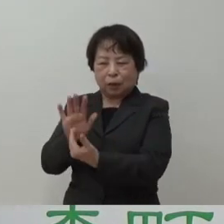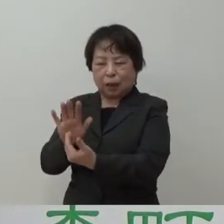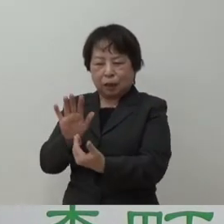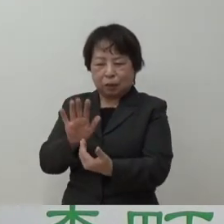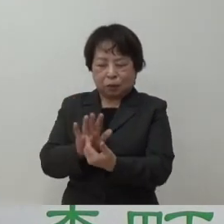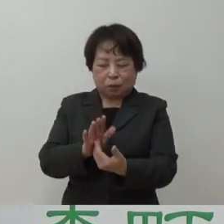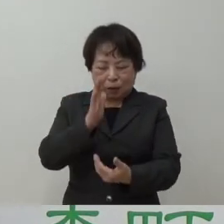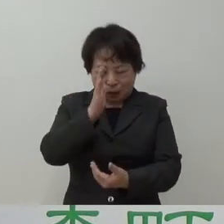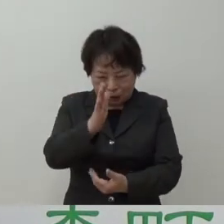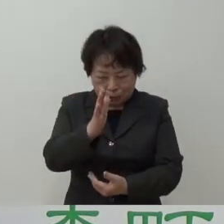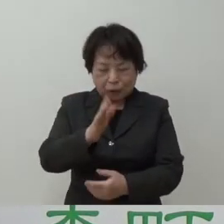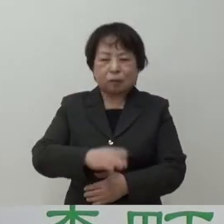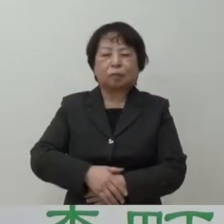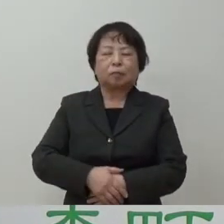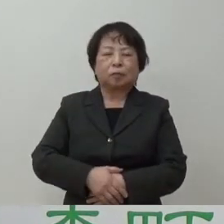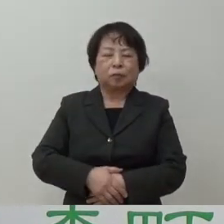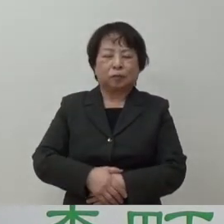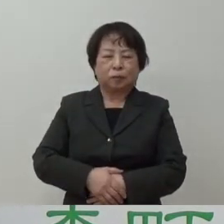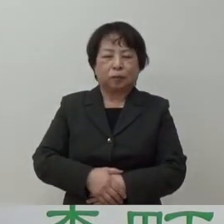します。